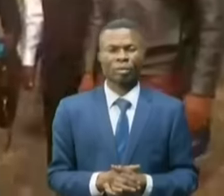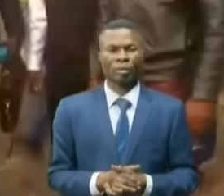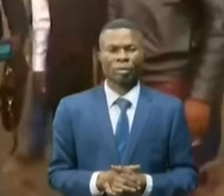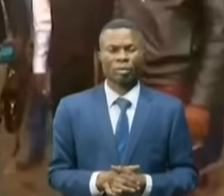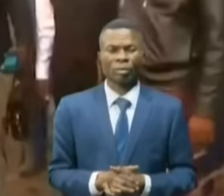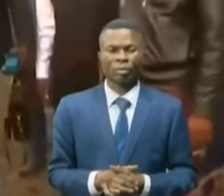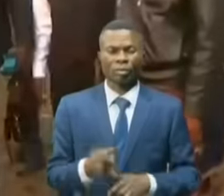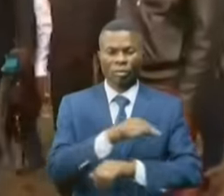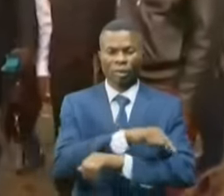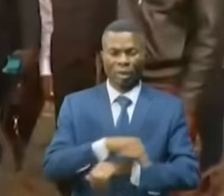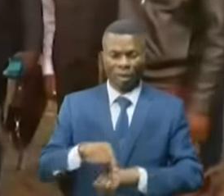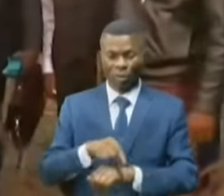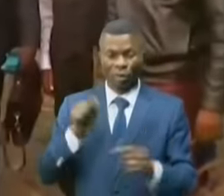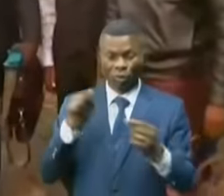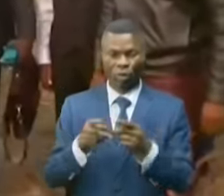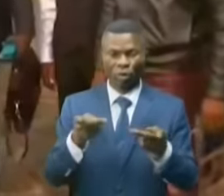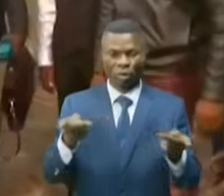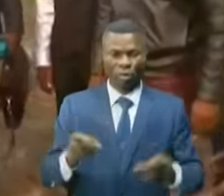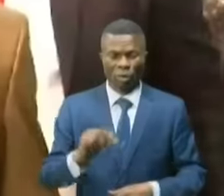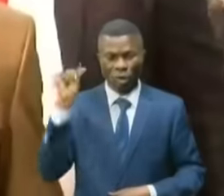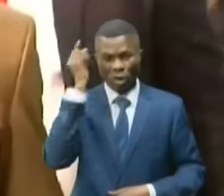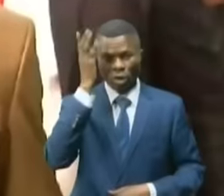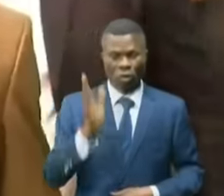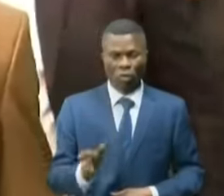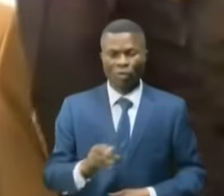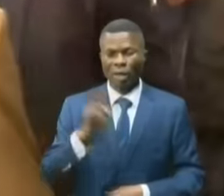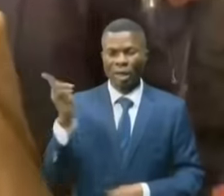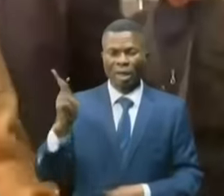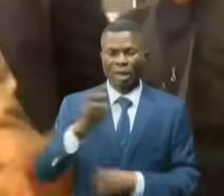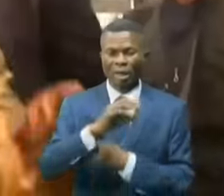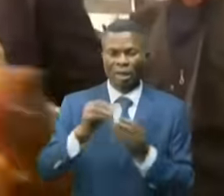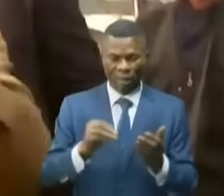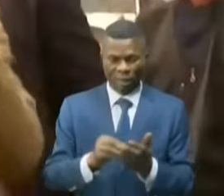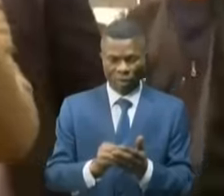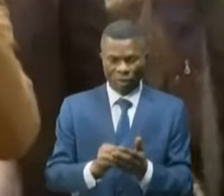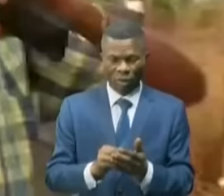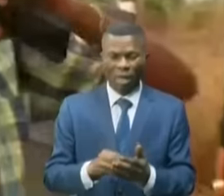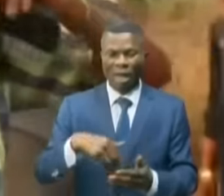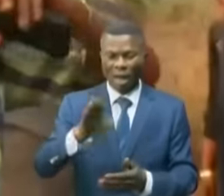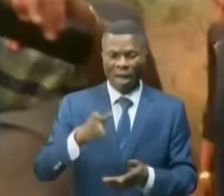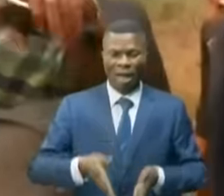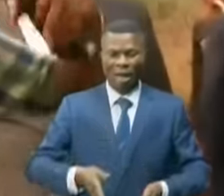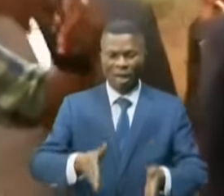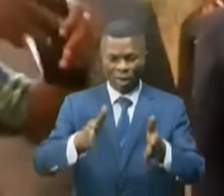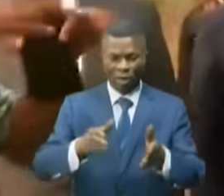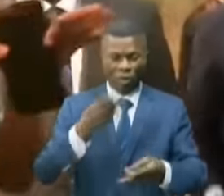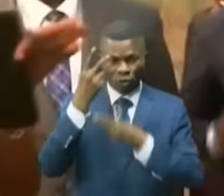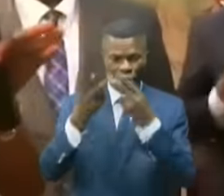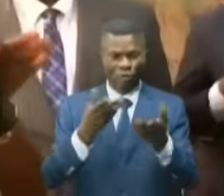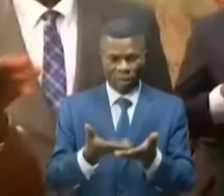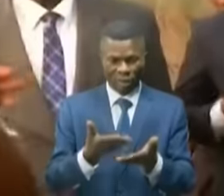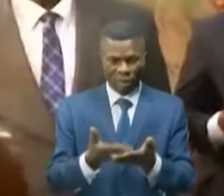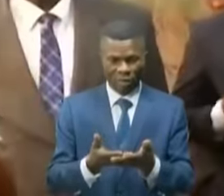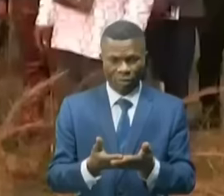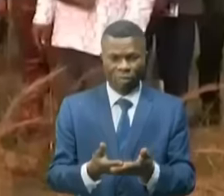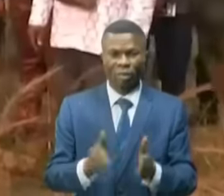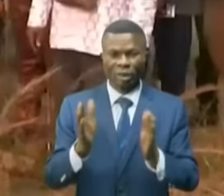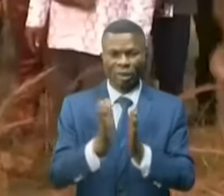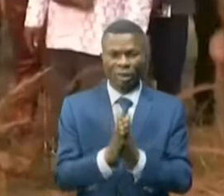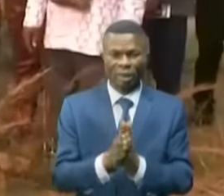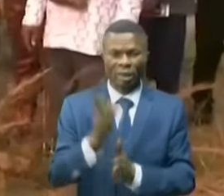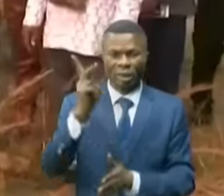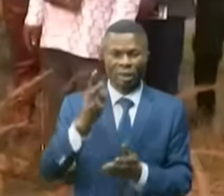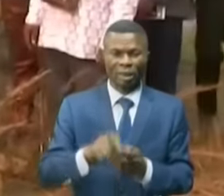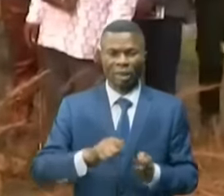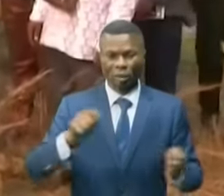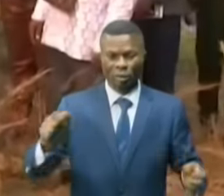Du bureau au terrain, le gouverneur du Kasaï central a été une fois de plus hôte de la localité Kanyuka, située à une dizaine de kilomètres de la